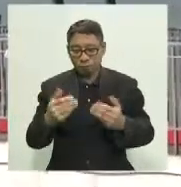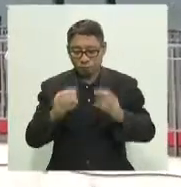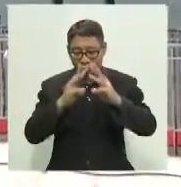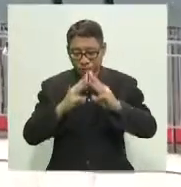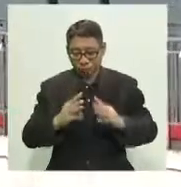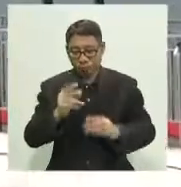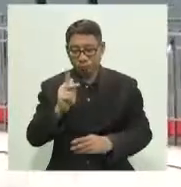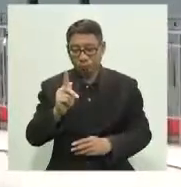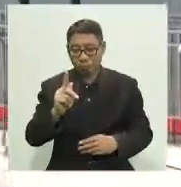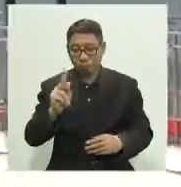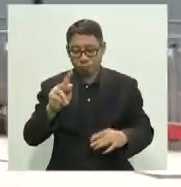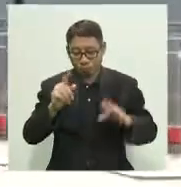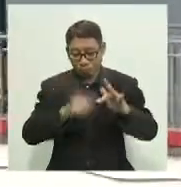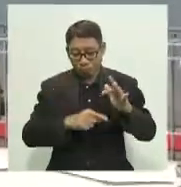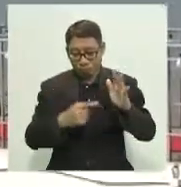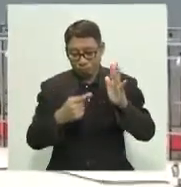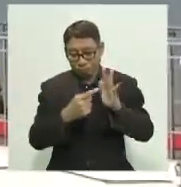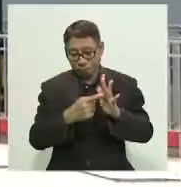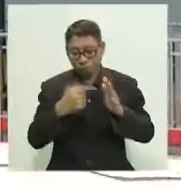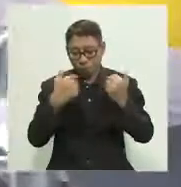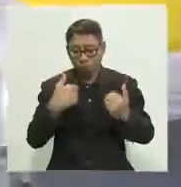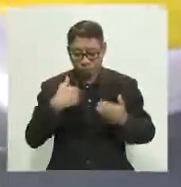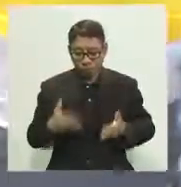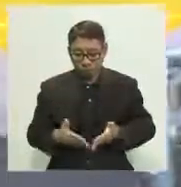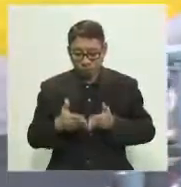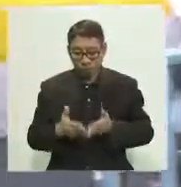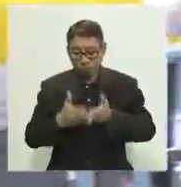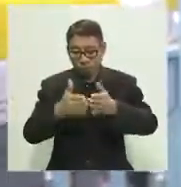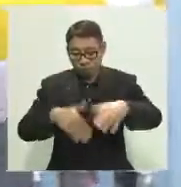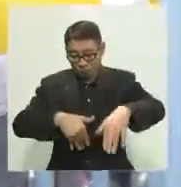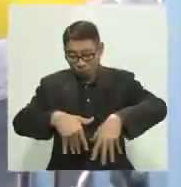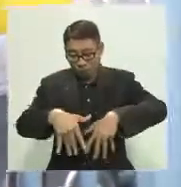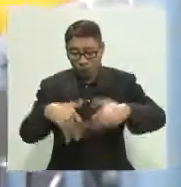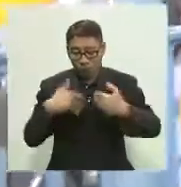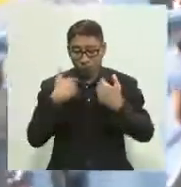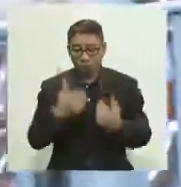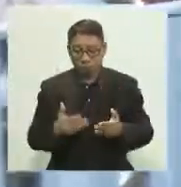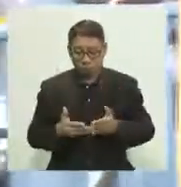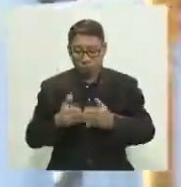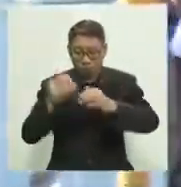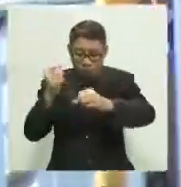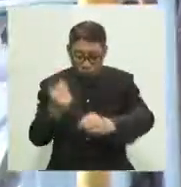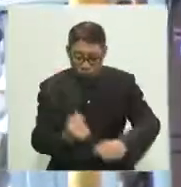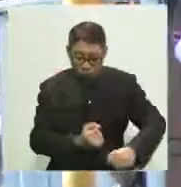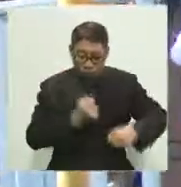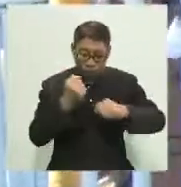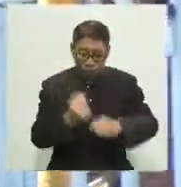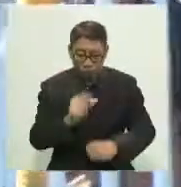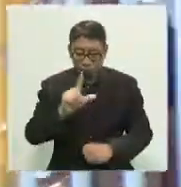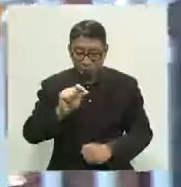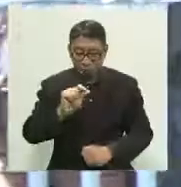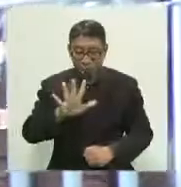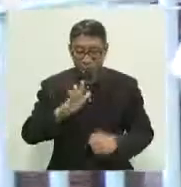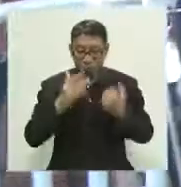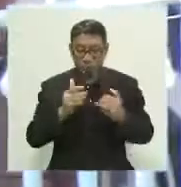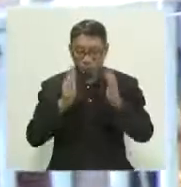ดกู้อำเภอปากเกร็ดจังหวัดนนทบุรีซึ่งมีขบวนเรือของประชาชนในพื้นที่และเรือพาย25ลำพร้